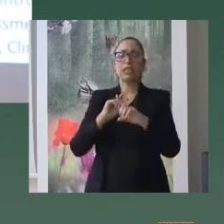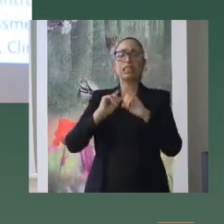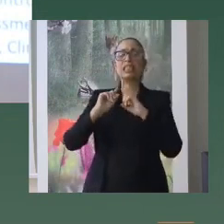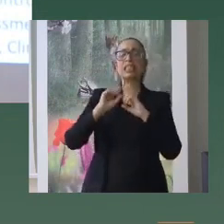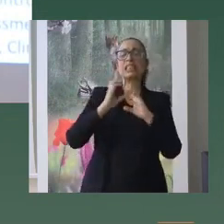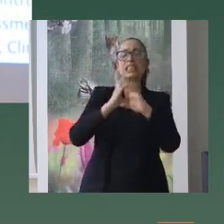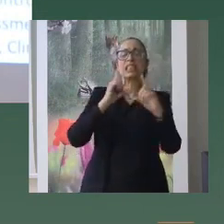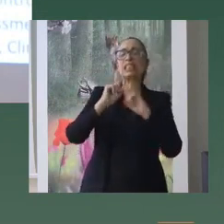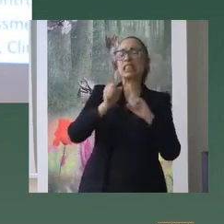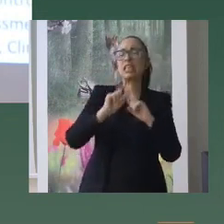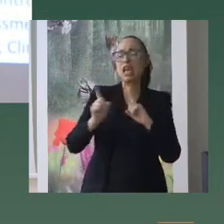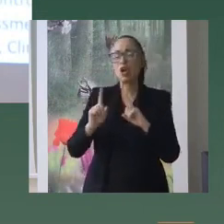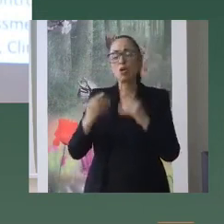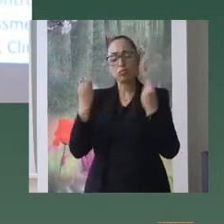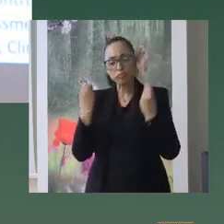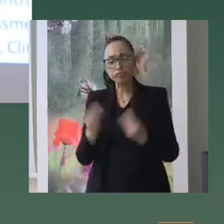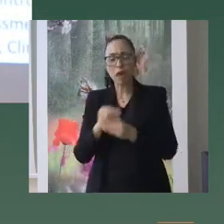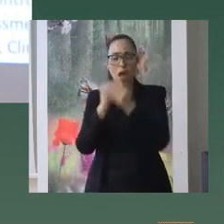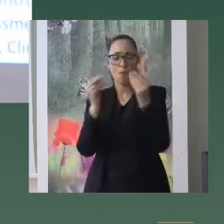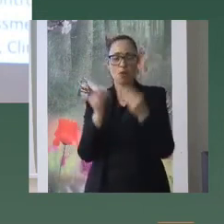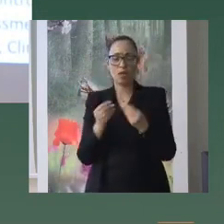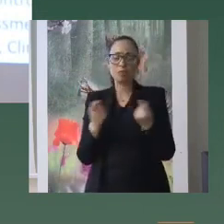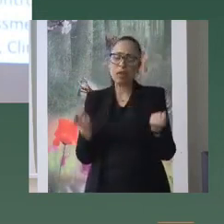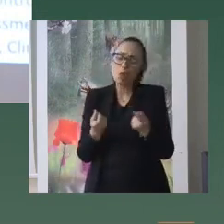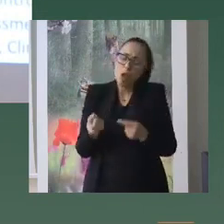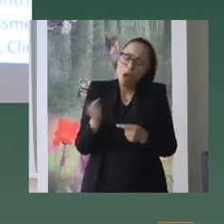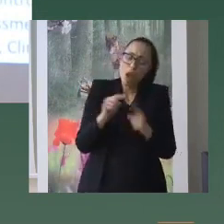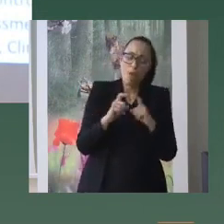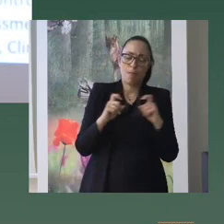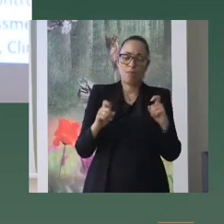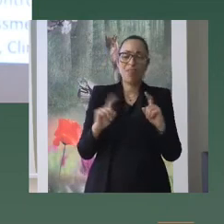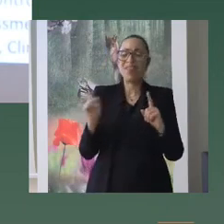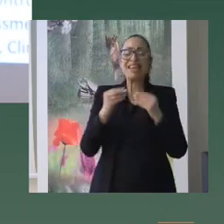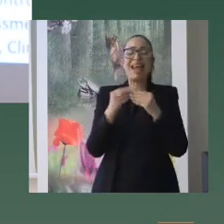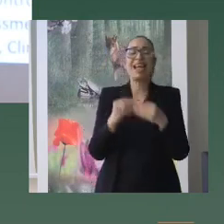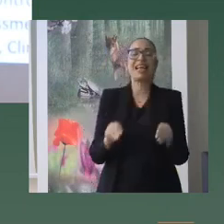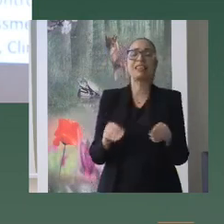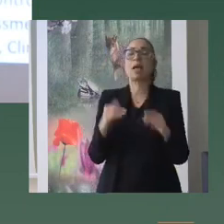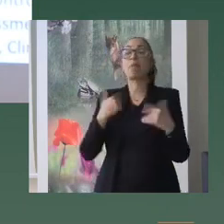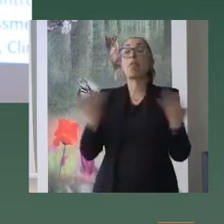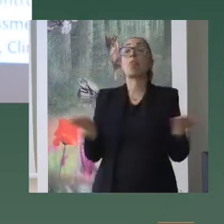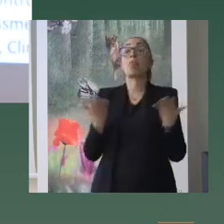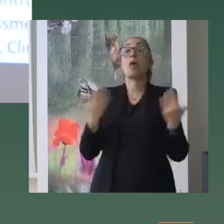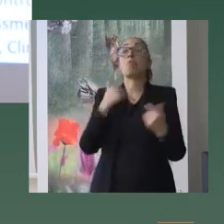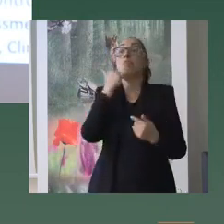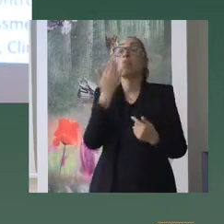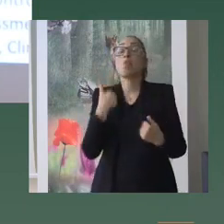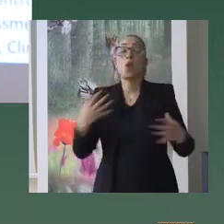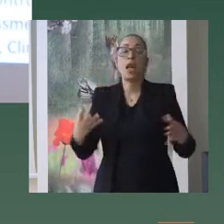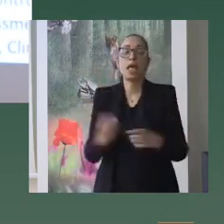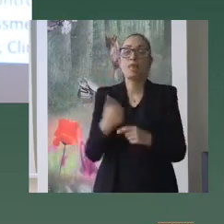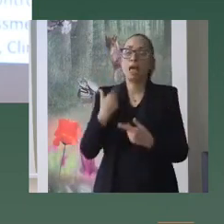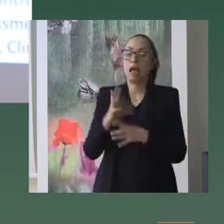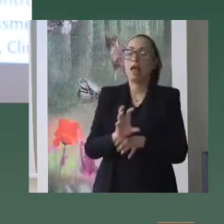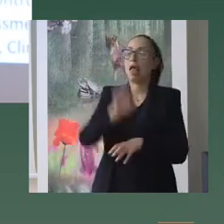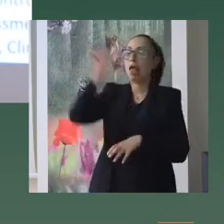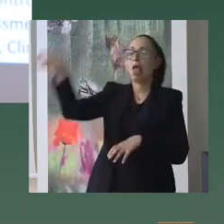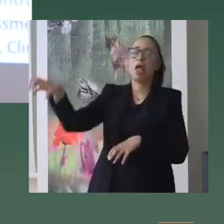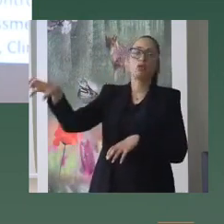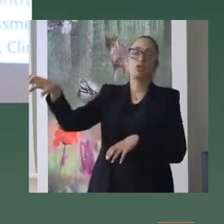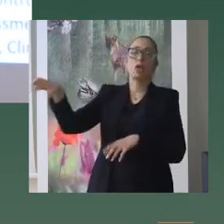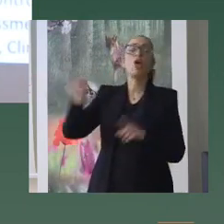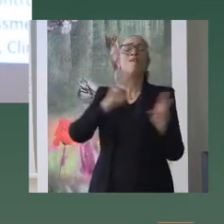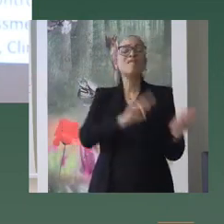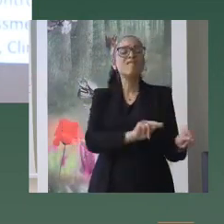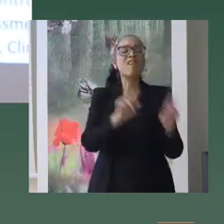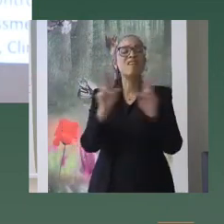δεν είναι αποτελεσματικέ, κάνοντα άλλα πράγματα. Δηλαδή δεν είναι λύση επειδή δεν τα καταφέρνω, τα πηγαίνω κάπου έξω. Το